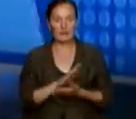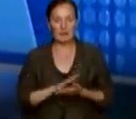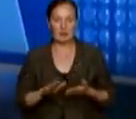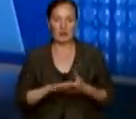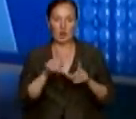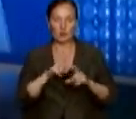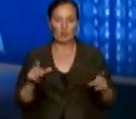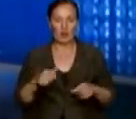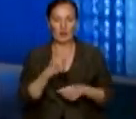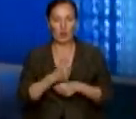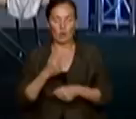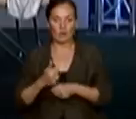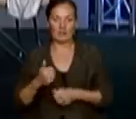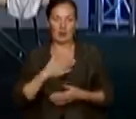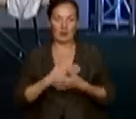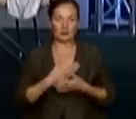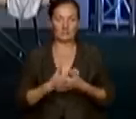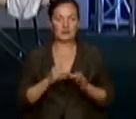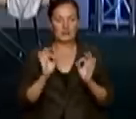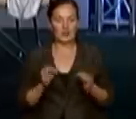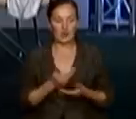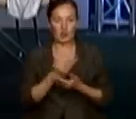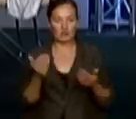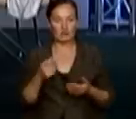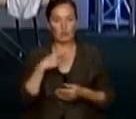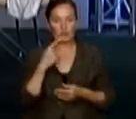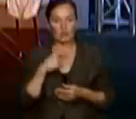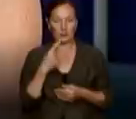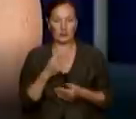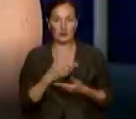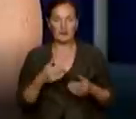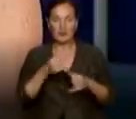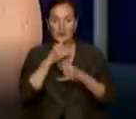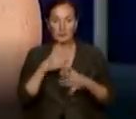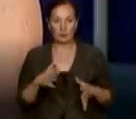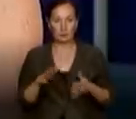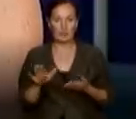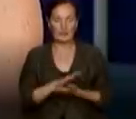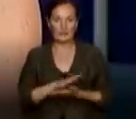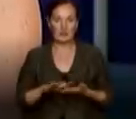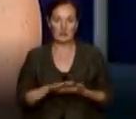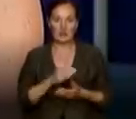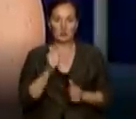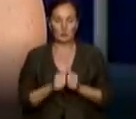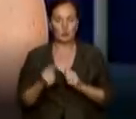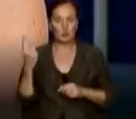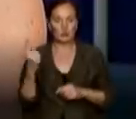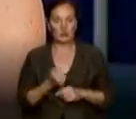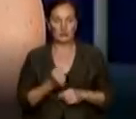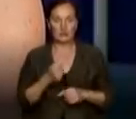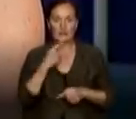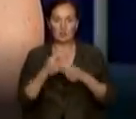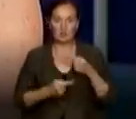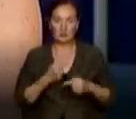людьми, прибирають активісти. Але правильно ви говорите, не можна, якщо ми не можемо прибирати кожного тижня і постійно. Тобто